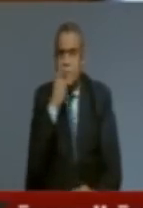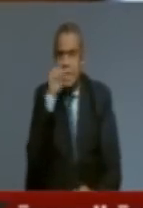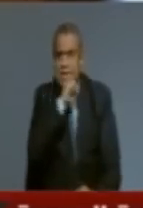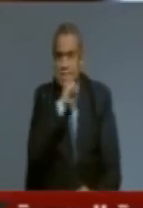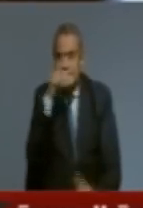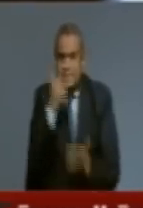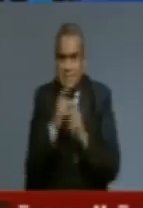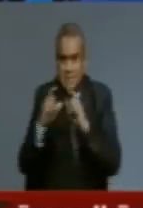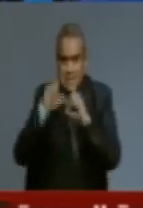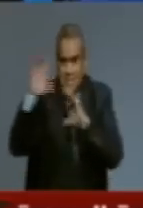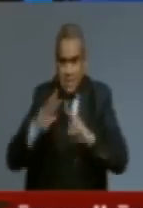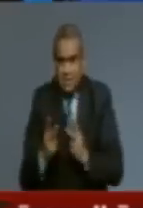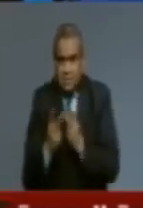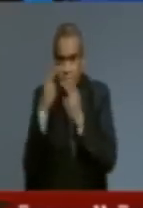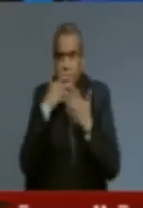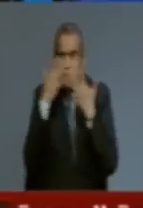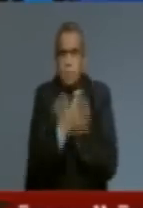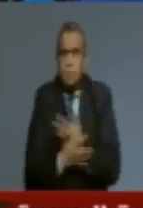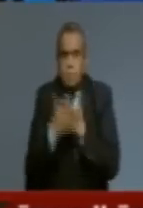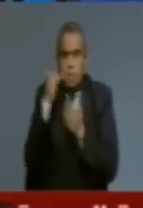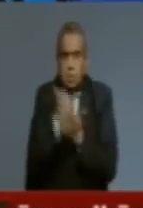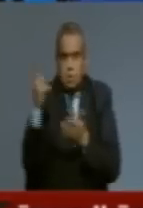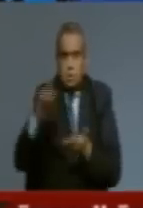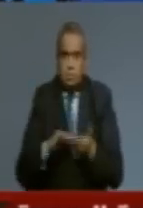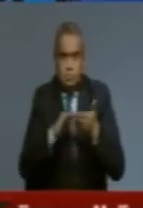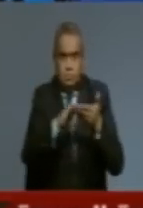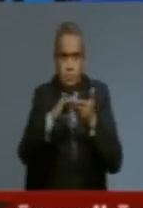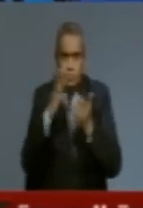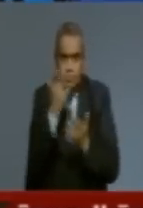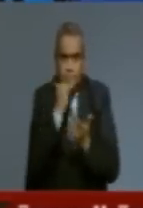دعم المشاريع من شأنها